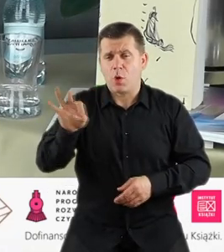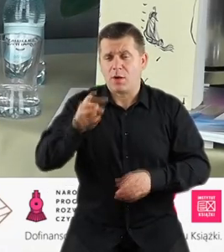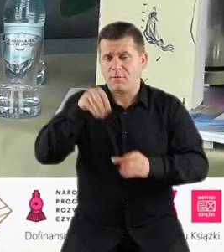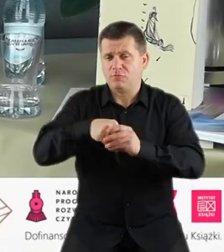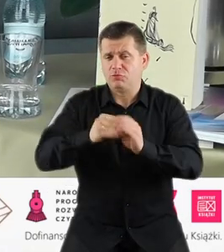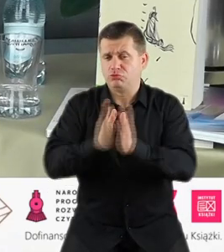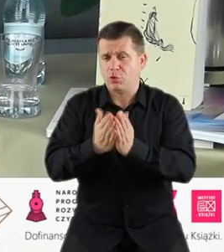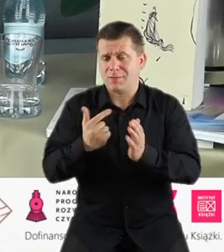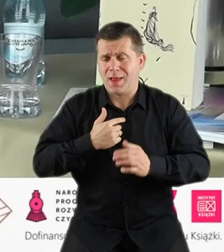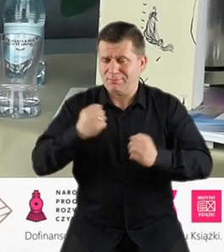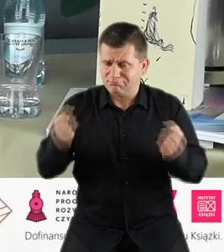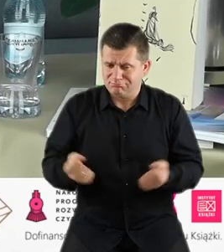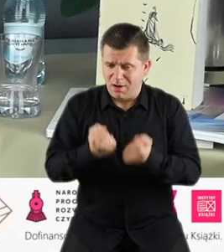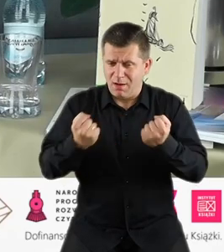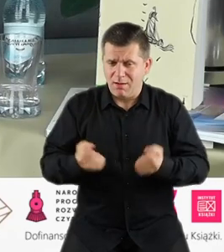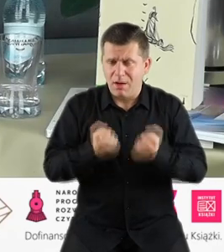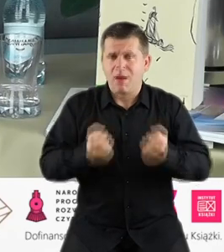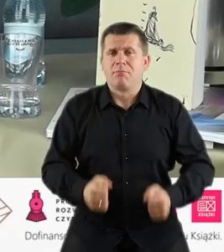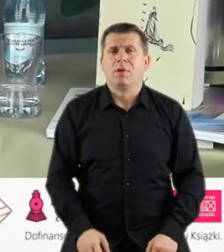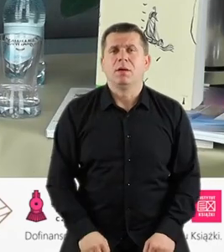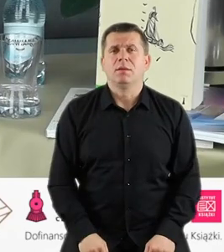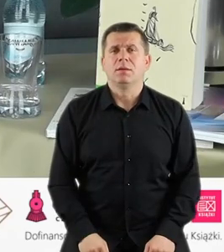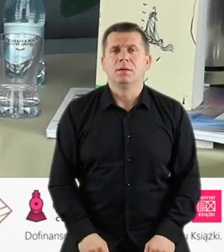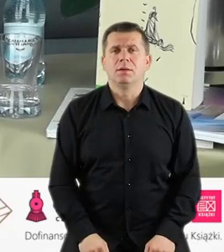w książkach ja staram się